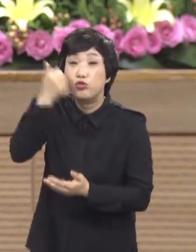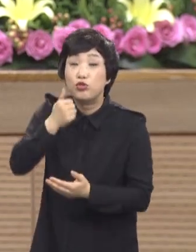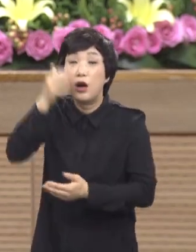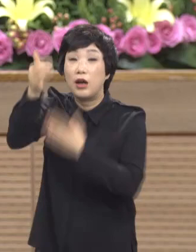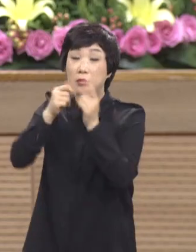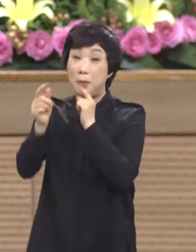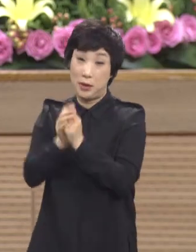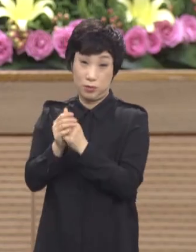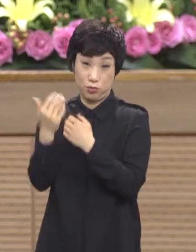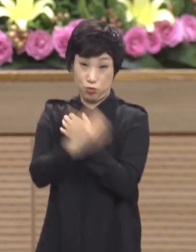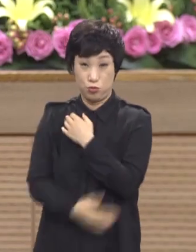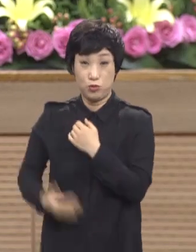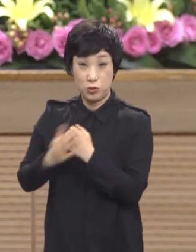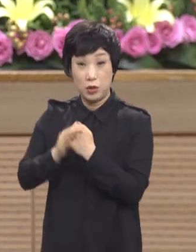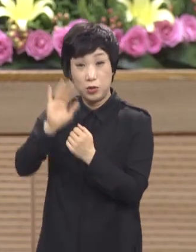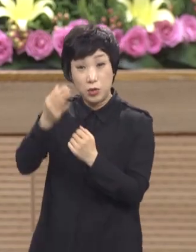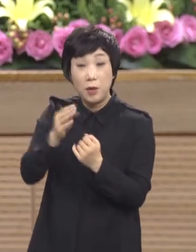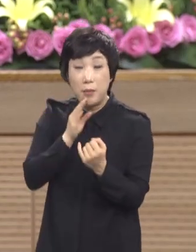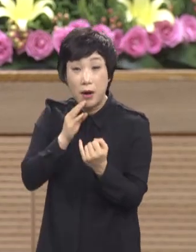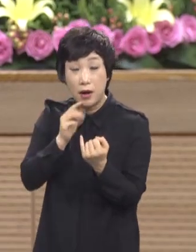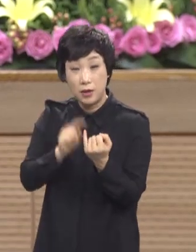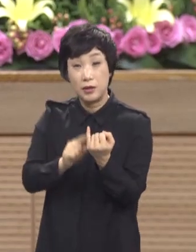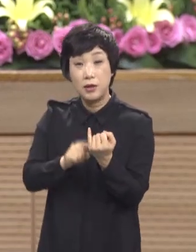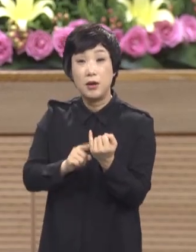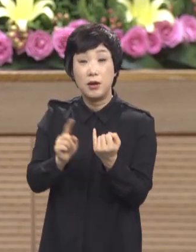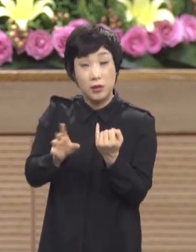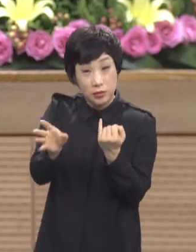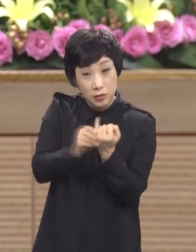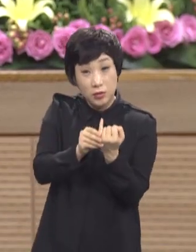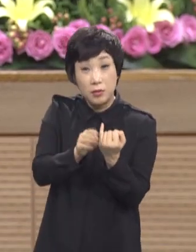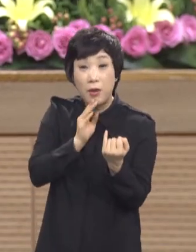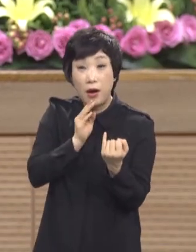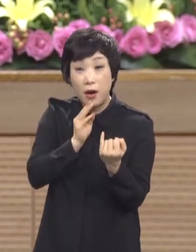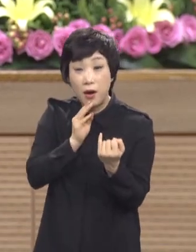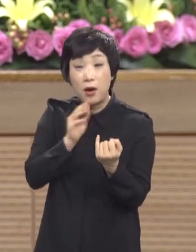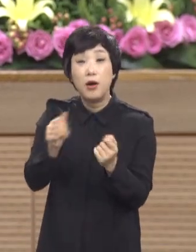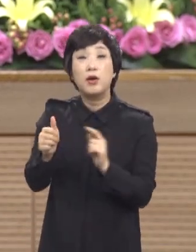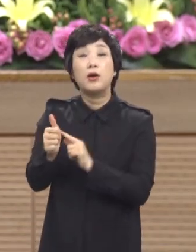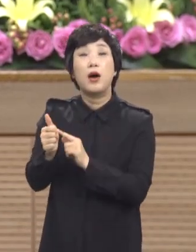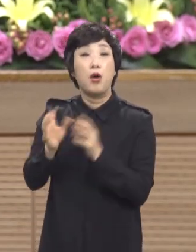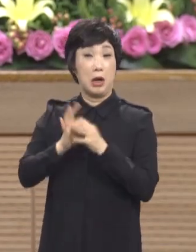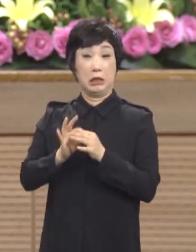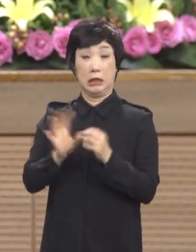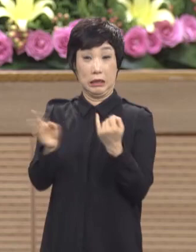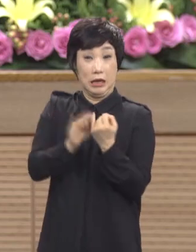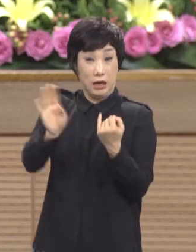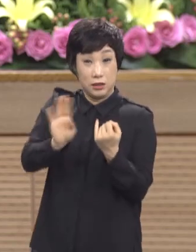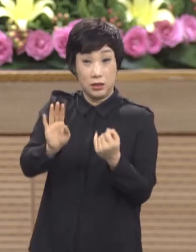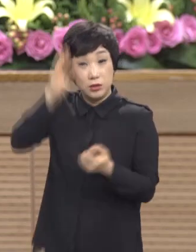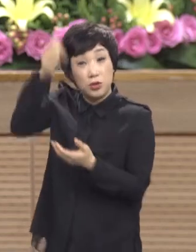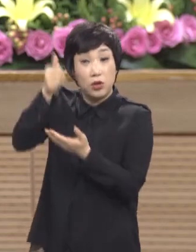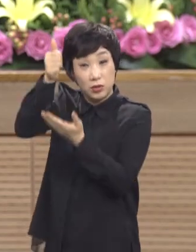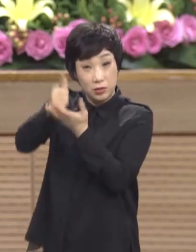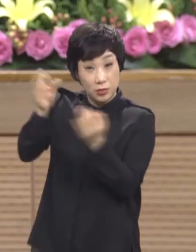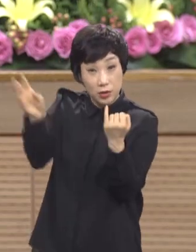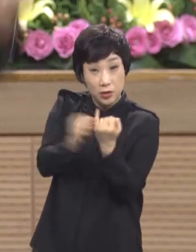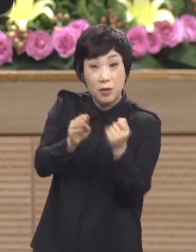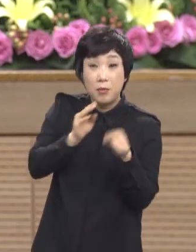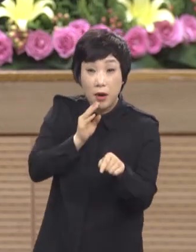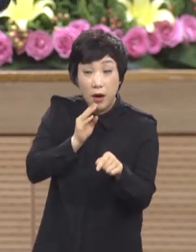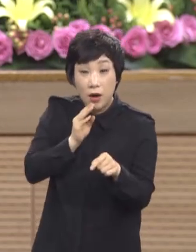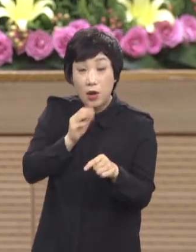되었기에 그것도 사내로 잉태된 게 아니라 성령으로 잉태됐기에 전혀 죄가 없는 참된